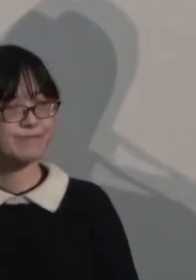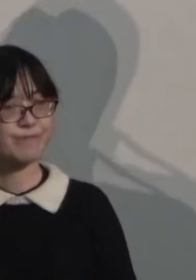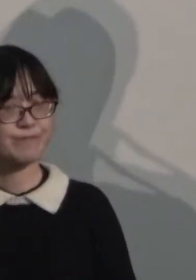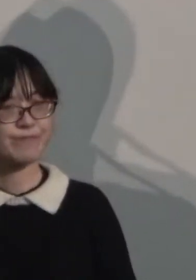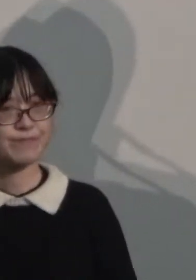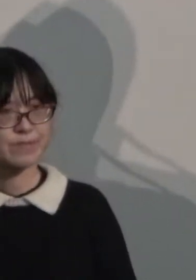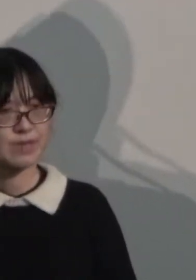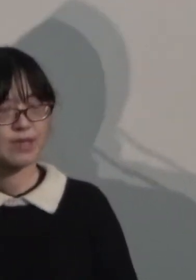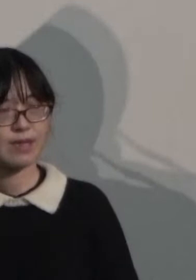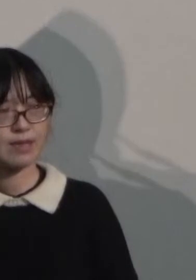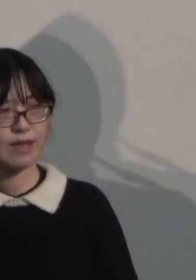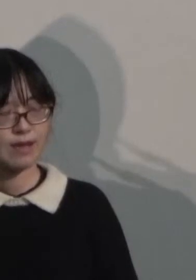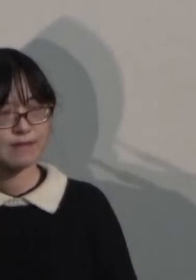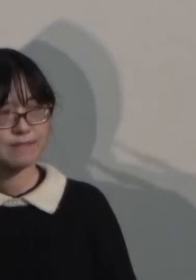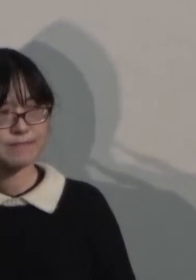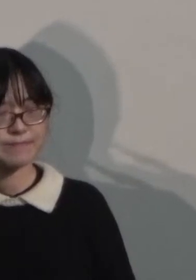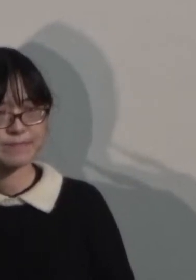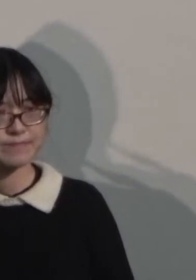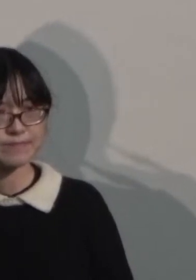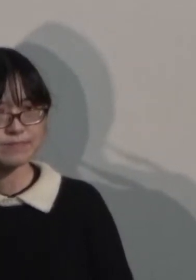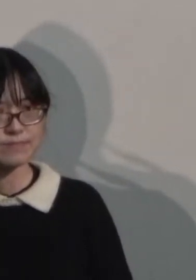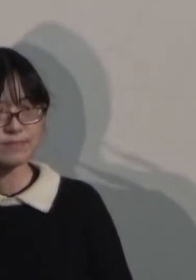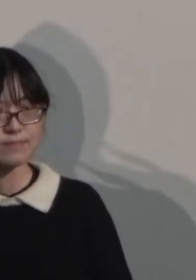私が思います。